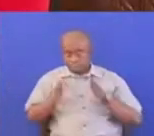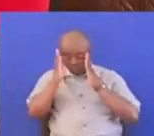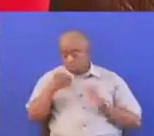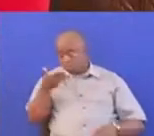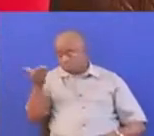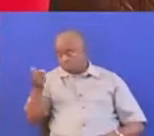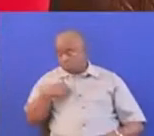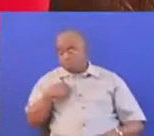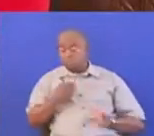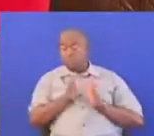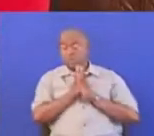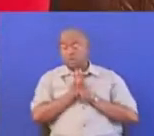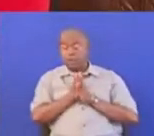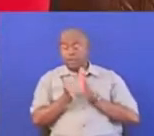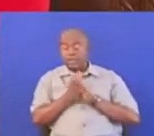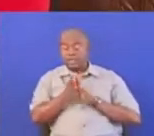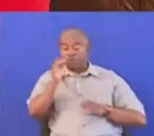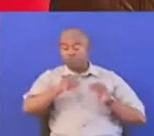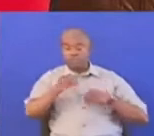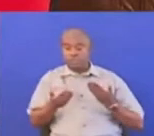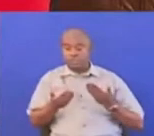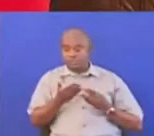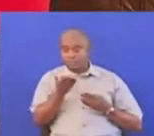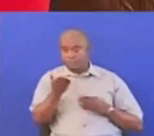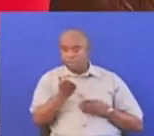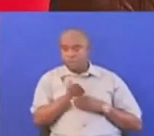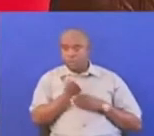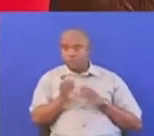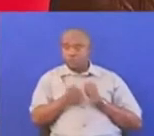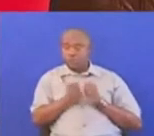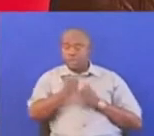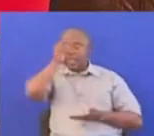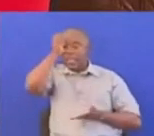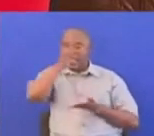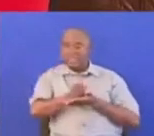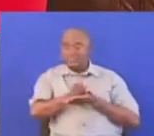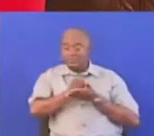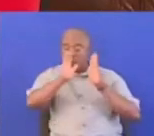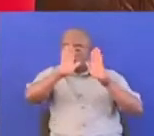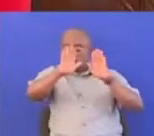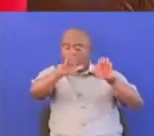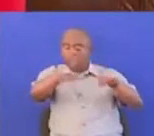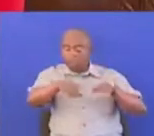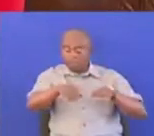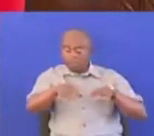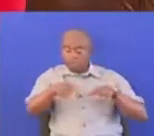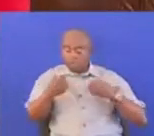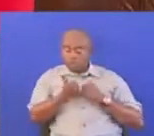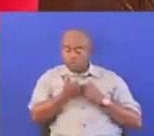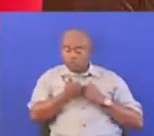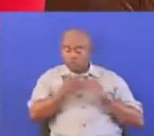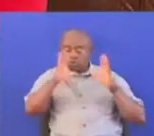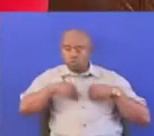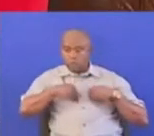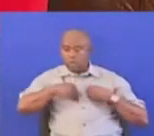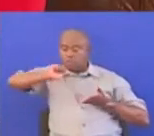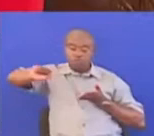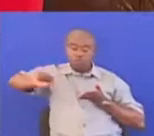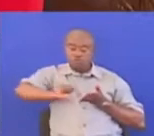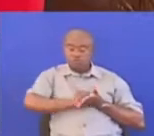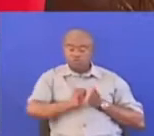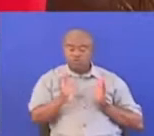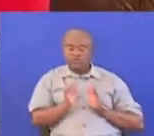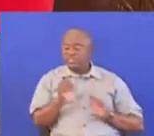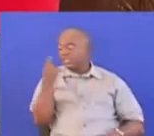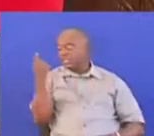naomba nianze kuchangia swala la azimio la bunge la kulizia kufutwa hifadhi ya